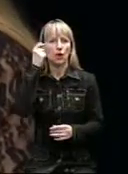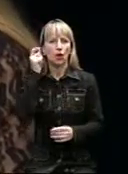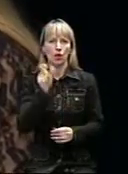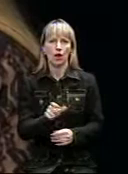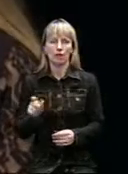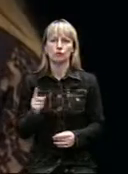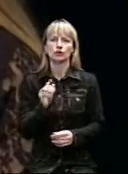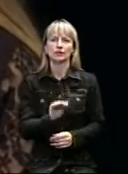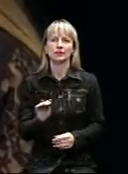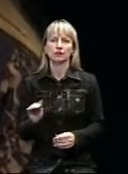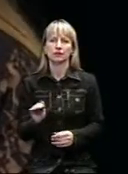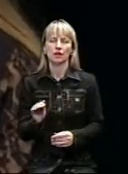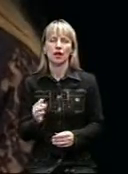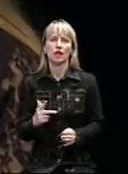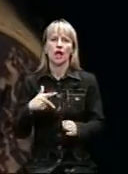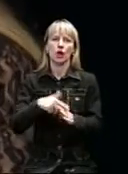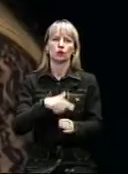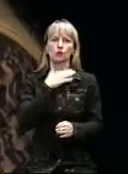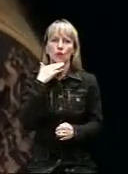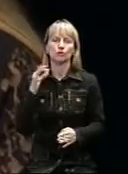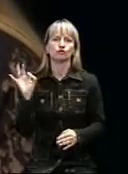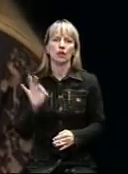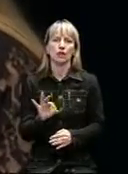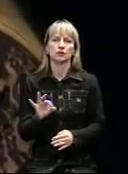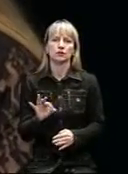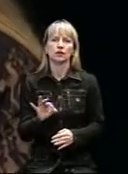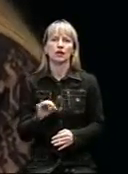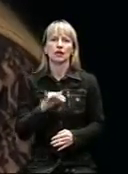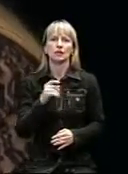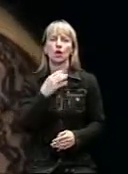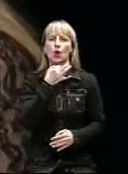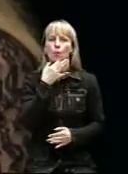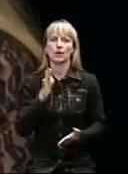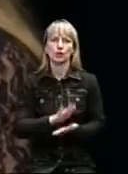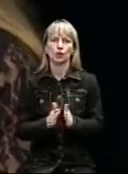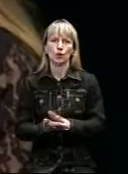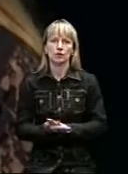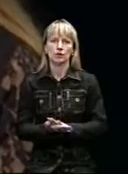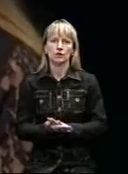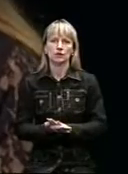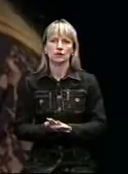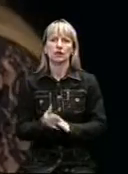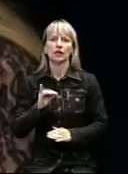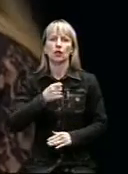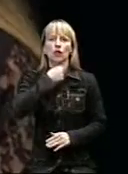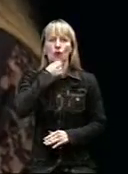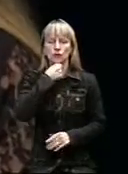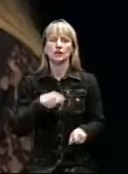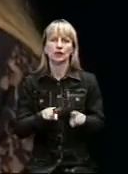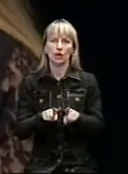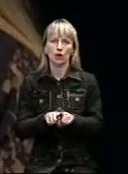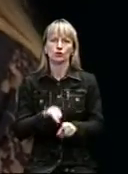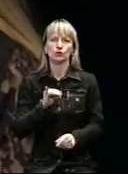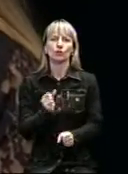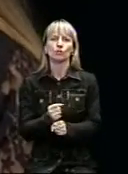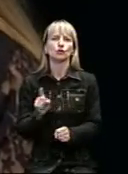що діти перенапружені бувають дуже часто з будь-яких ситуацій. І дорослі також, а